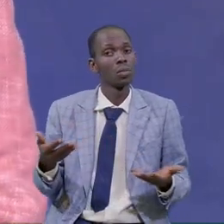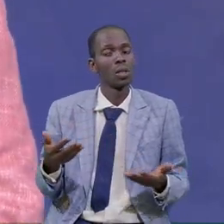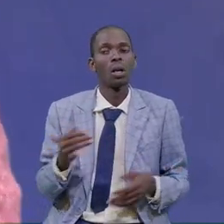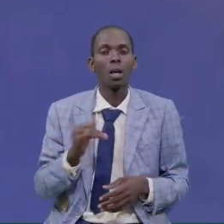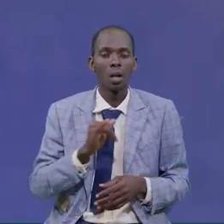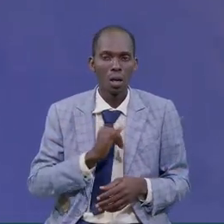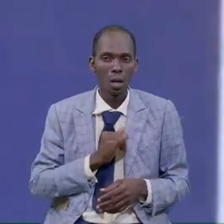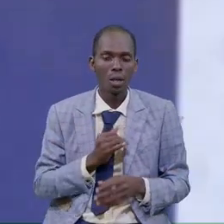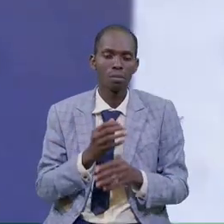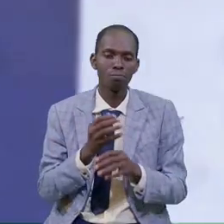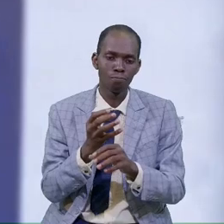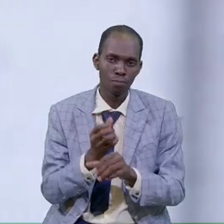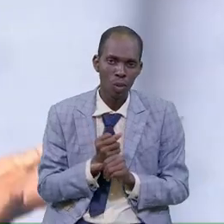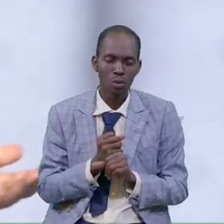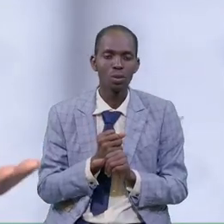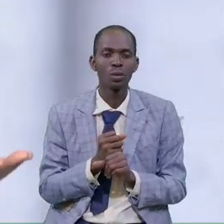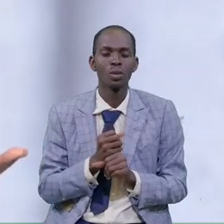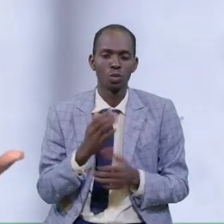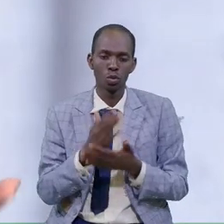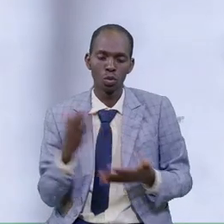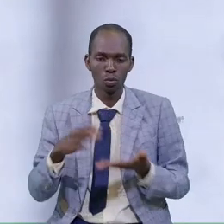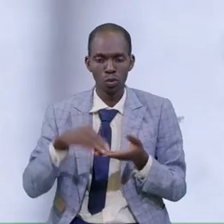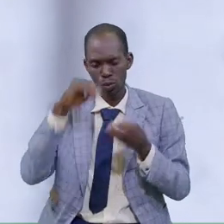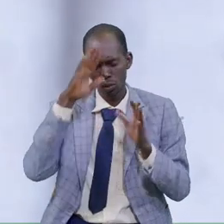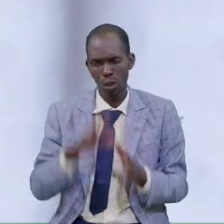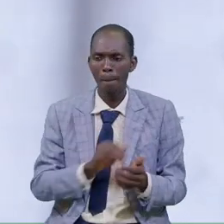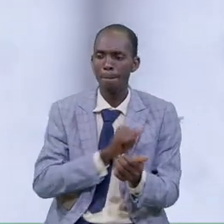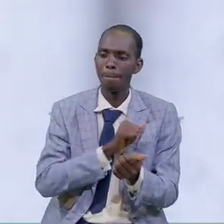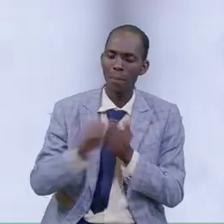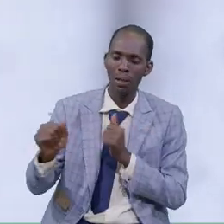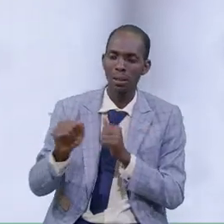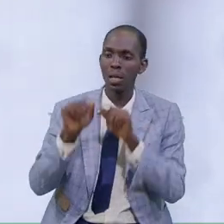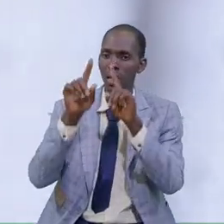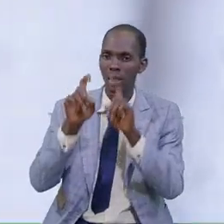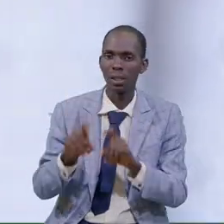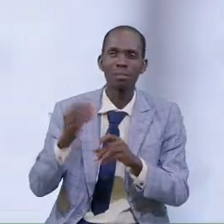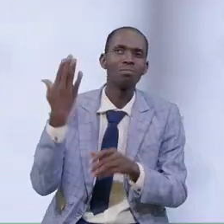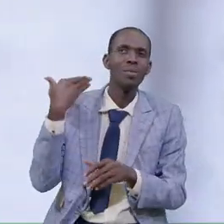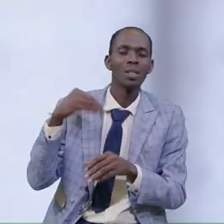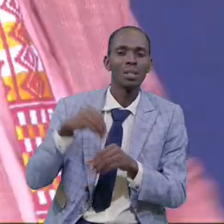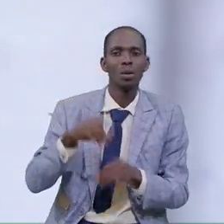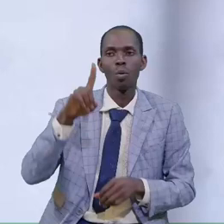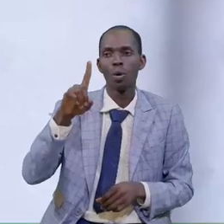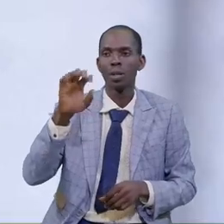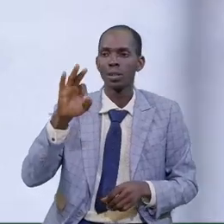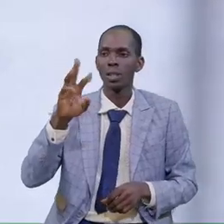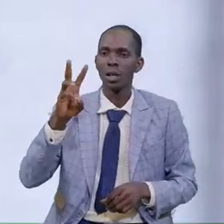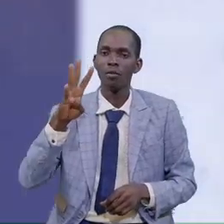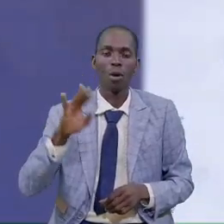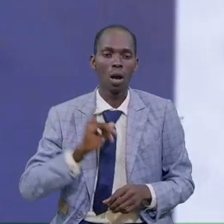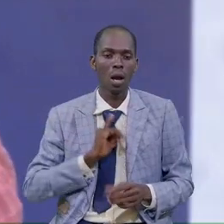j'ai certains de mes écoliers qui passaient les examens. En 64, je suis né de nouveau